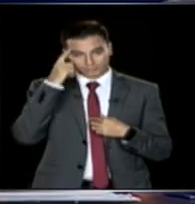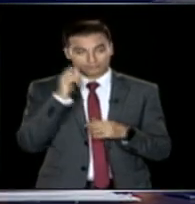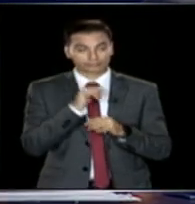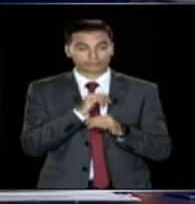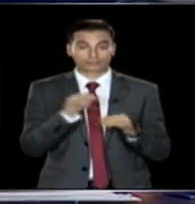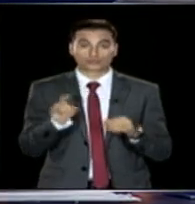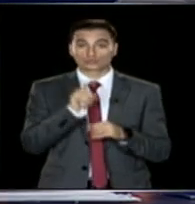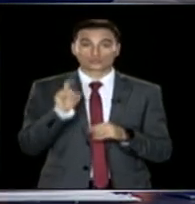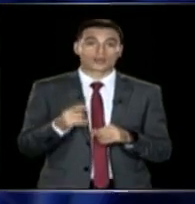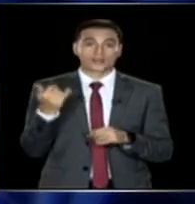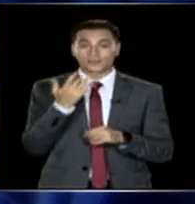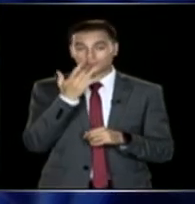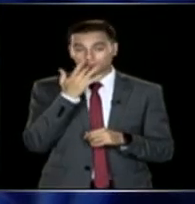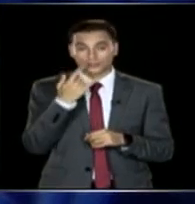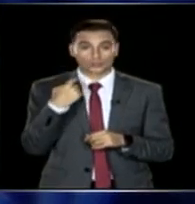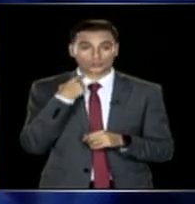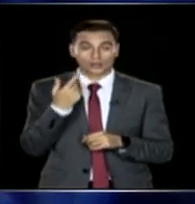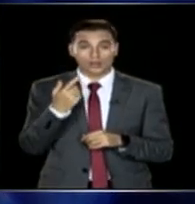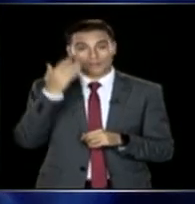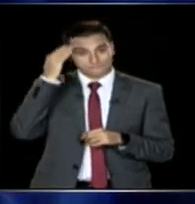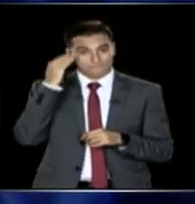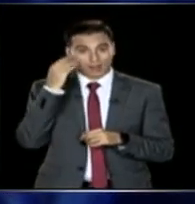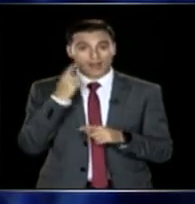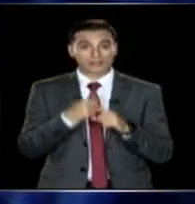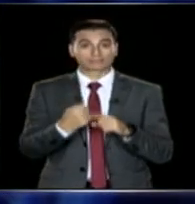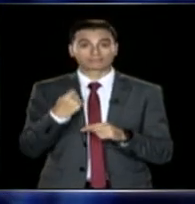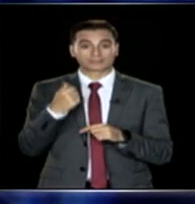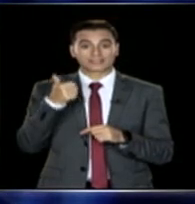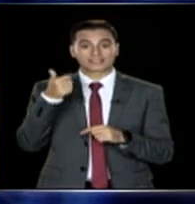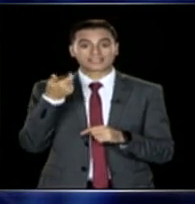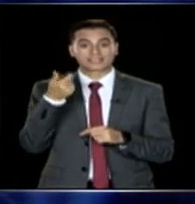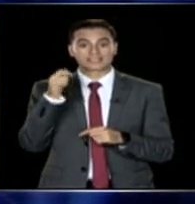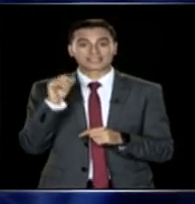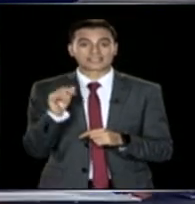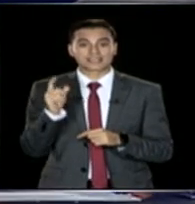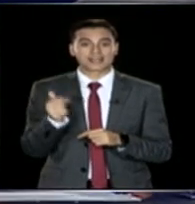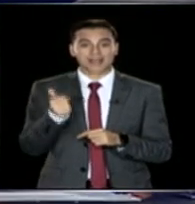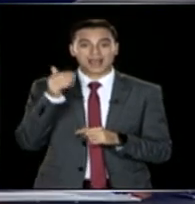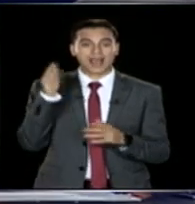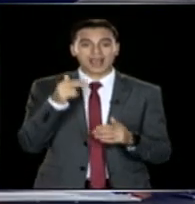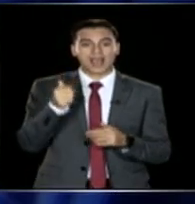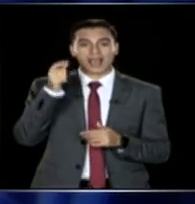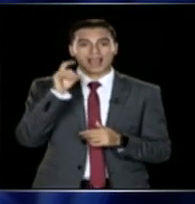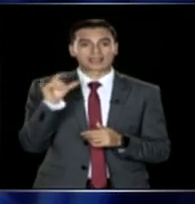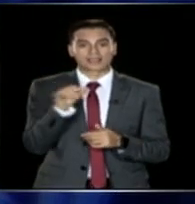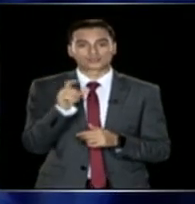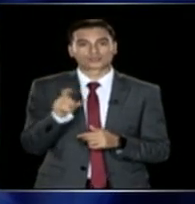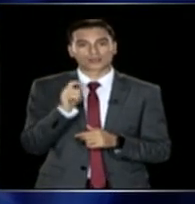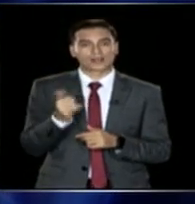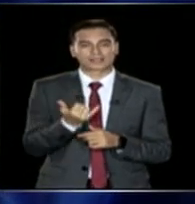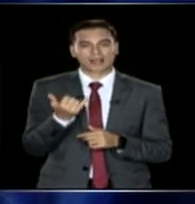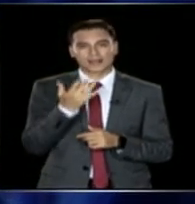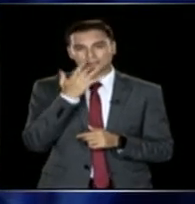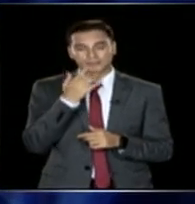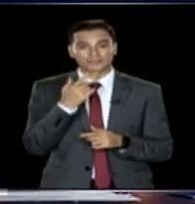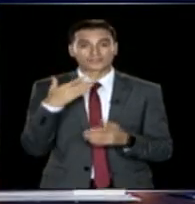خسارة السؤال ده، المرأة الحديدية إنديرا غاندي. سؤال كان سهل الحقيقة، تم